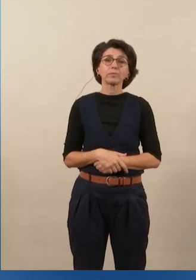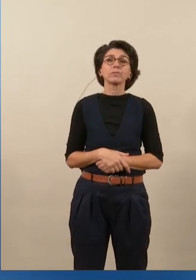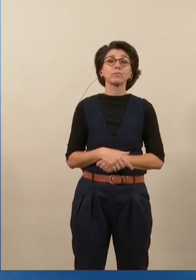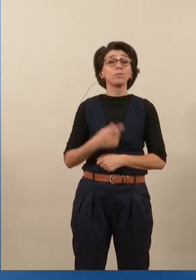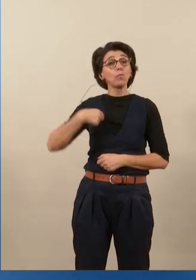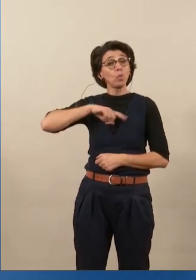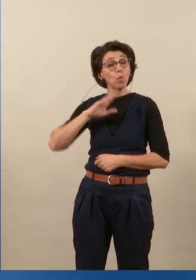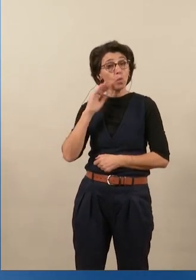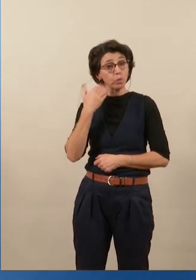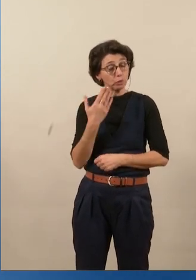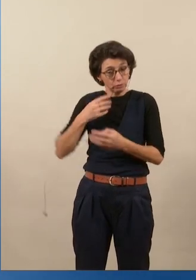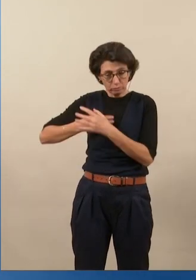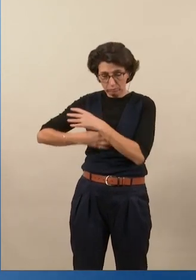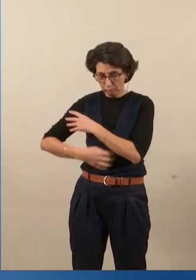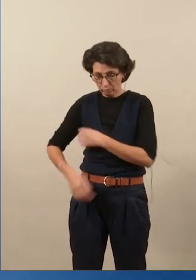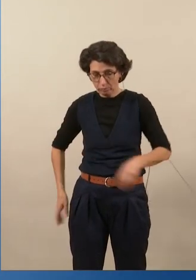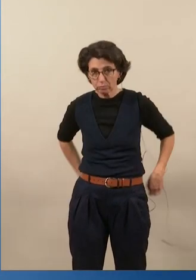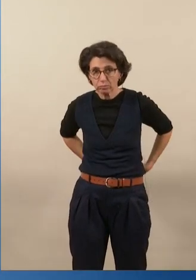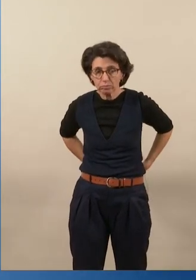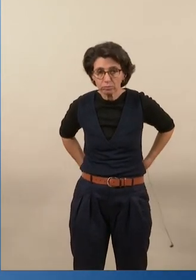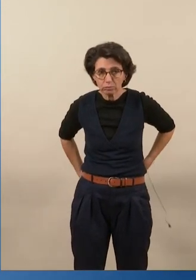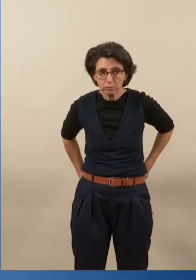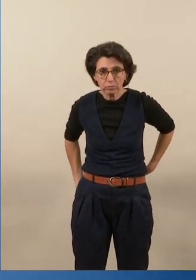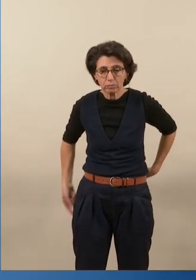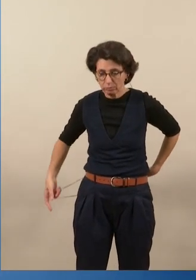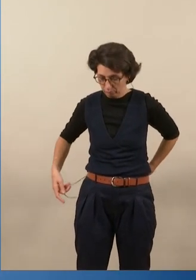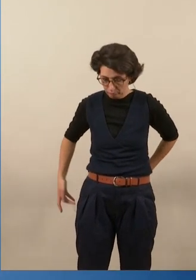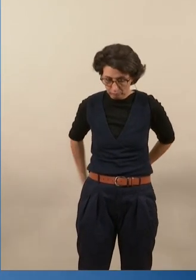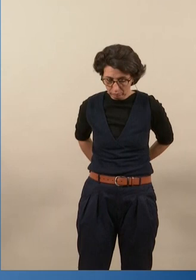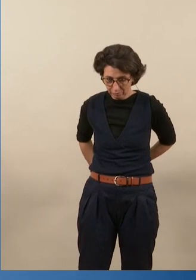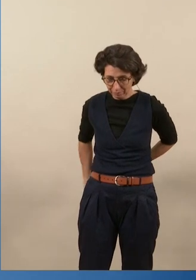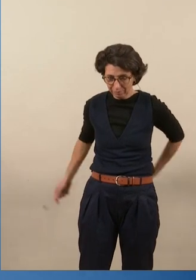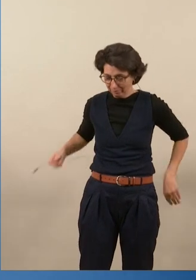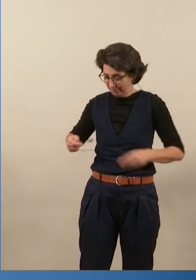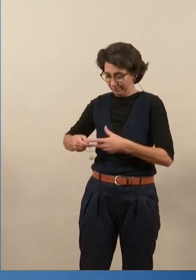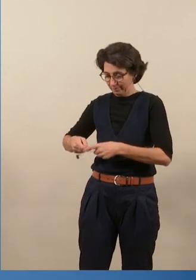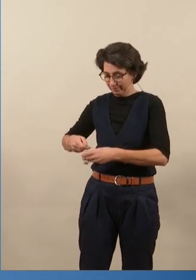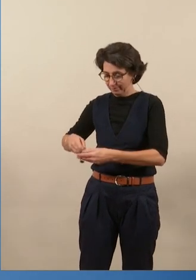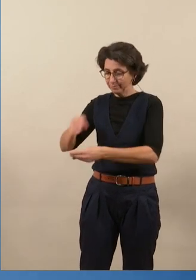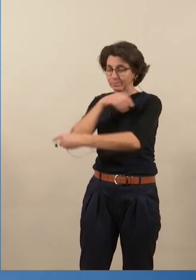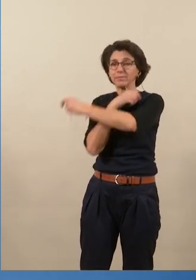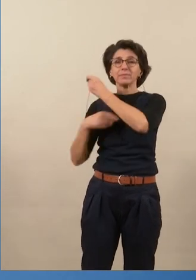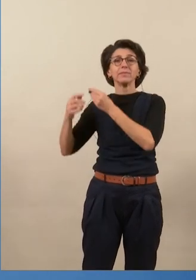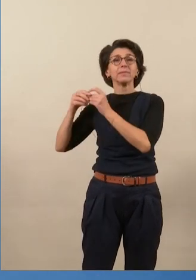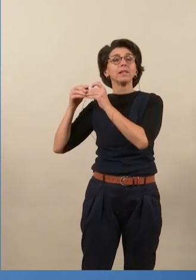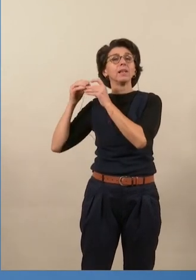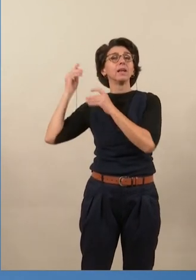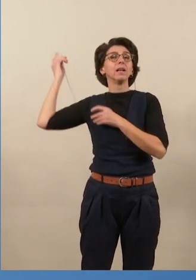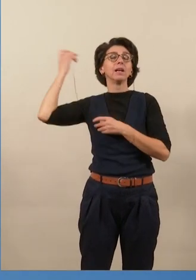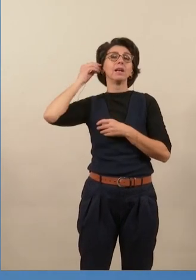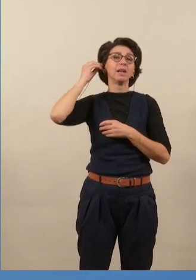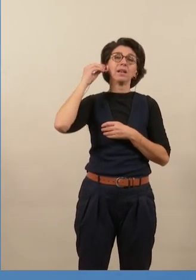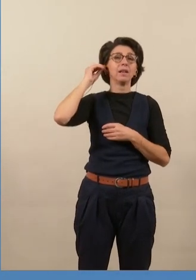demandons donc ce soir de nous fournir dans les meilleurs délais les de synthèse pour la DM1 et la